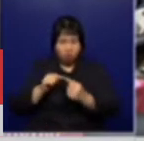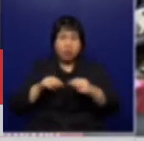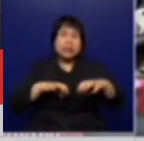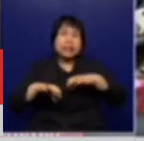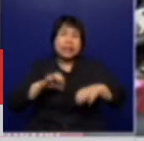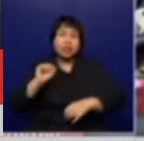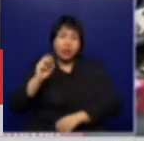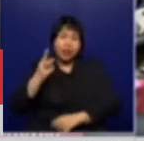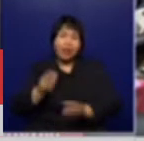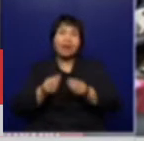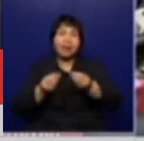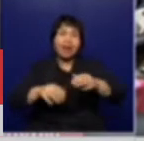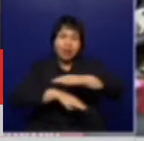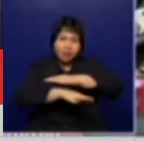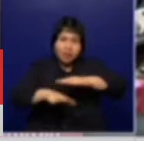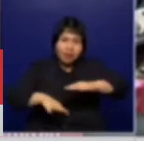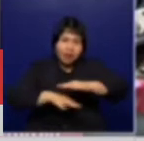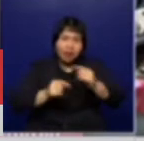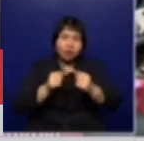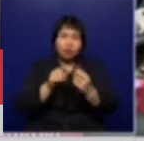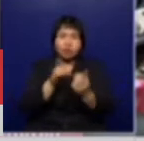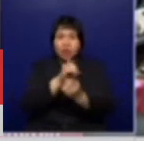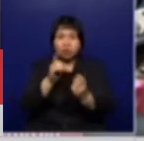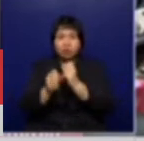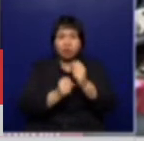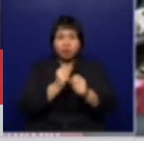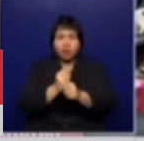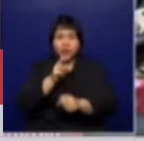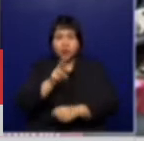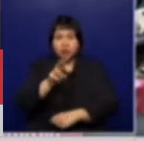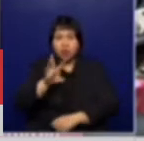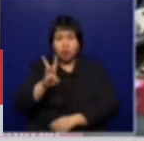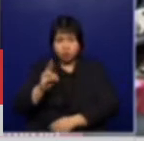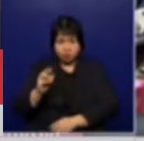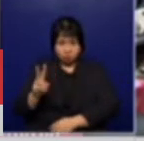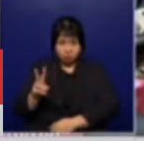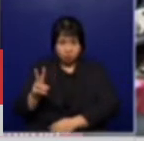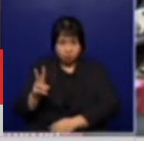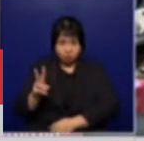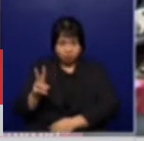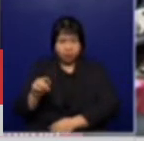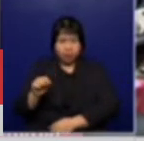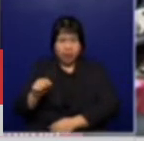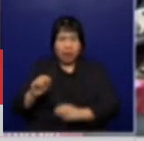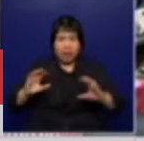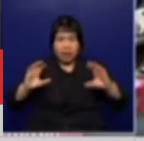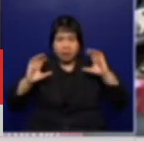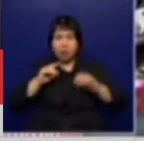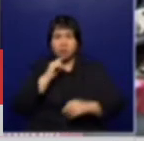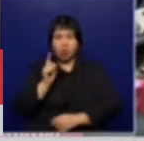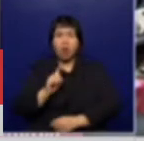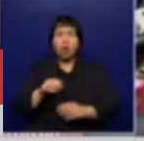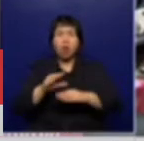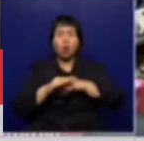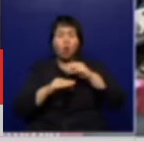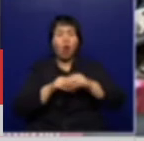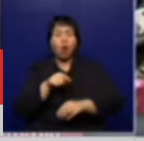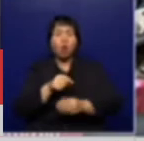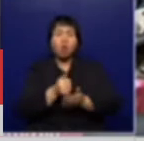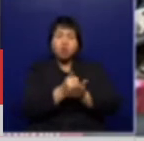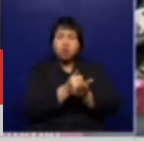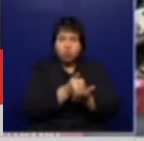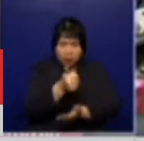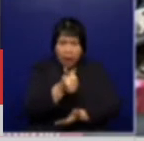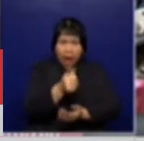เศรษฐกิจฐานรากและสังคมพ.ศ. 2562รัฐบาลค่ะได้อ้างว่าโครงการนี้ช่วยแก้ปัญหาเศรษฐกิจ